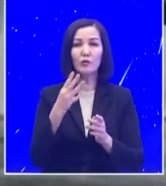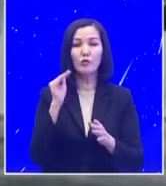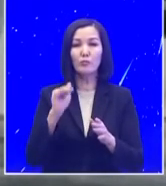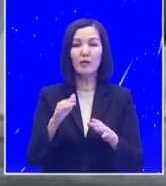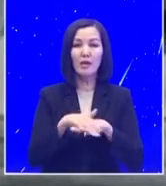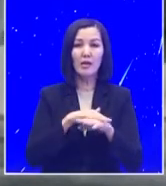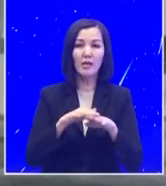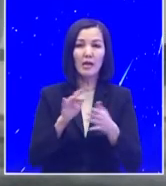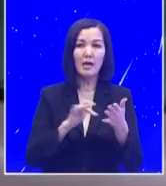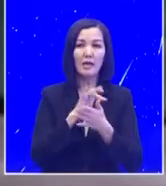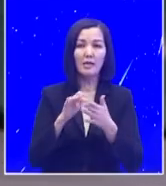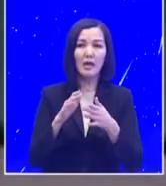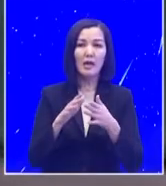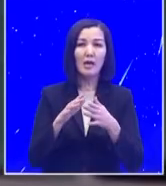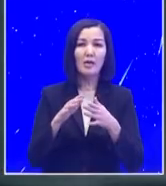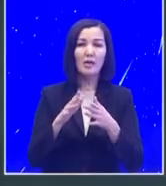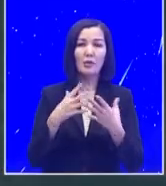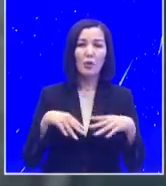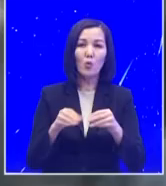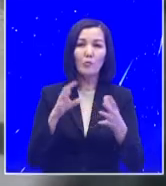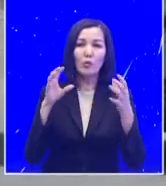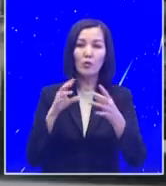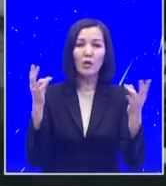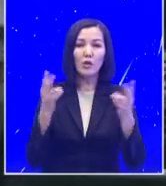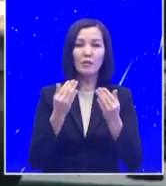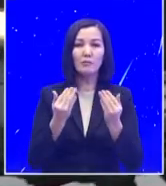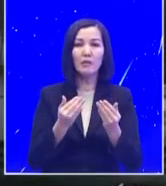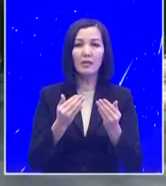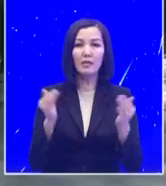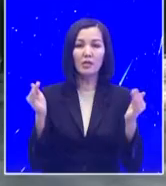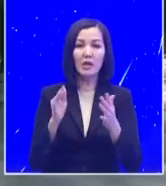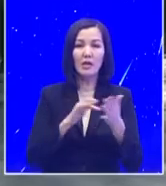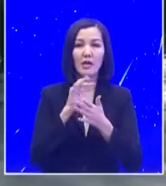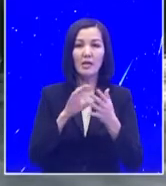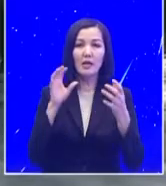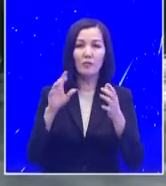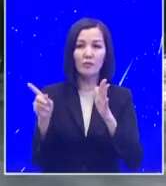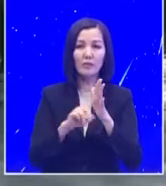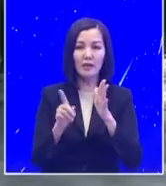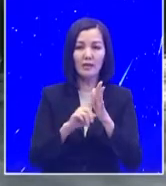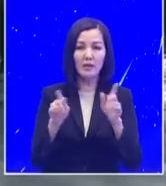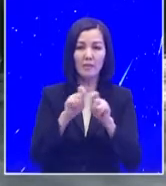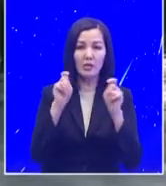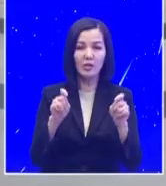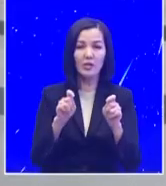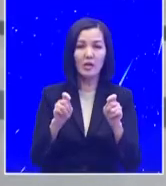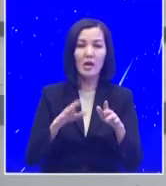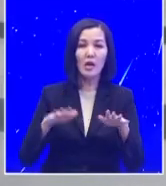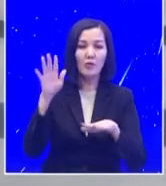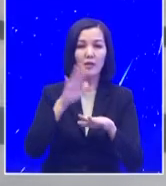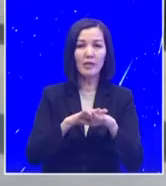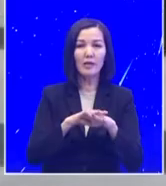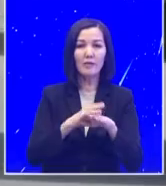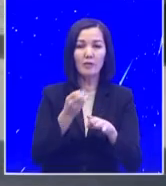тұрғыны бар қалада қоғамдық көлік қажеттілік тудырып отыр. Биылдан бастап шағын шаһарда автобустар қатынайды. Жиында аудан әкімі